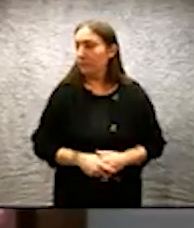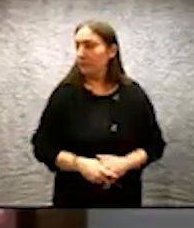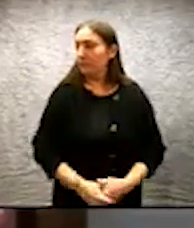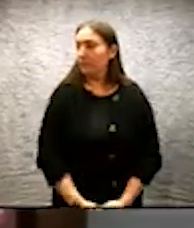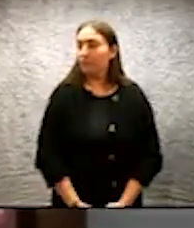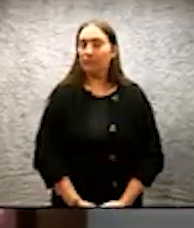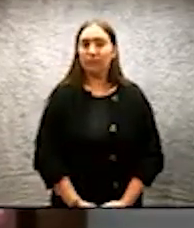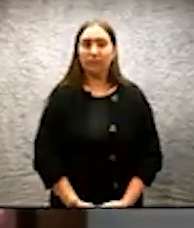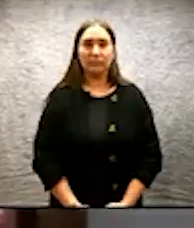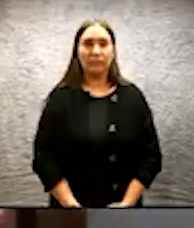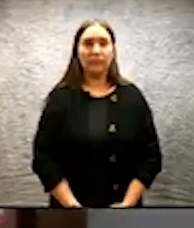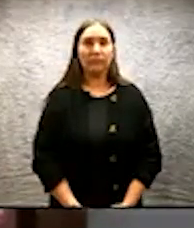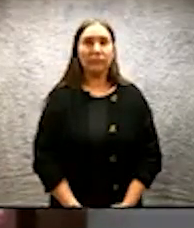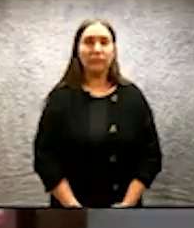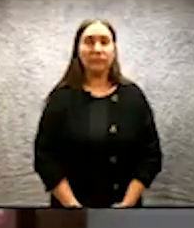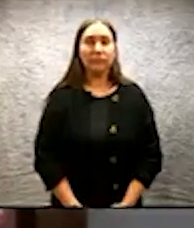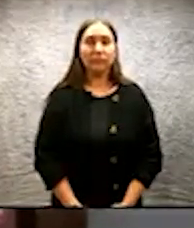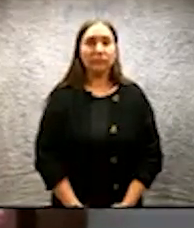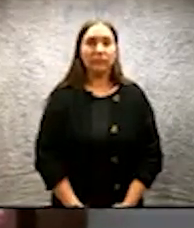Okay.